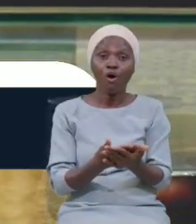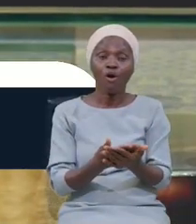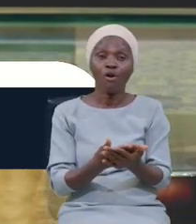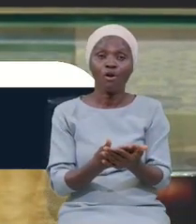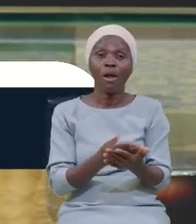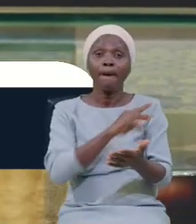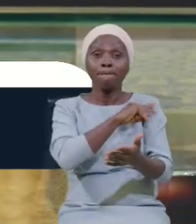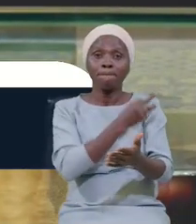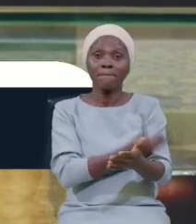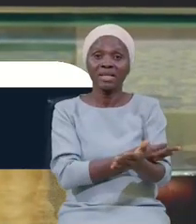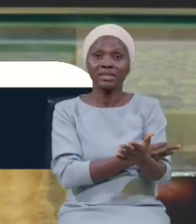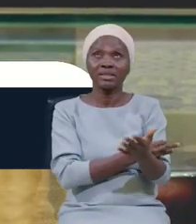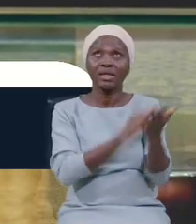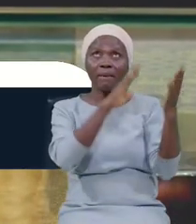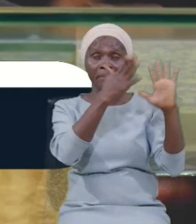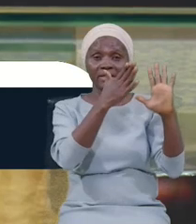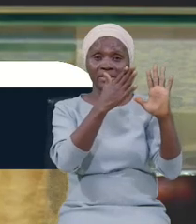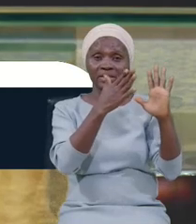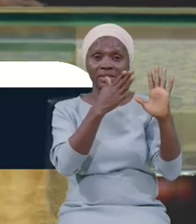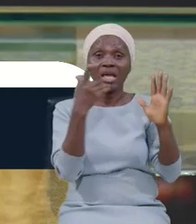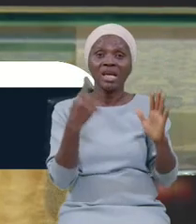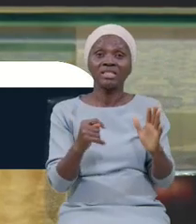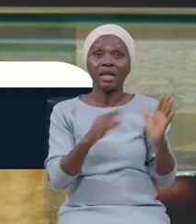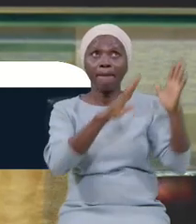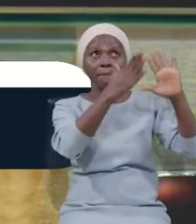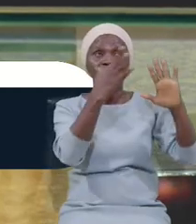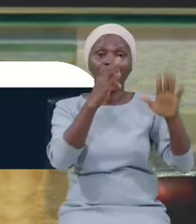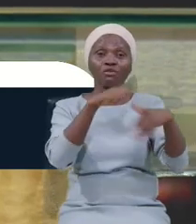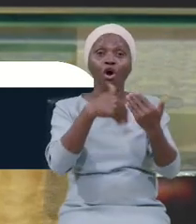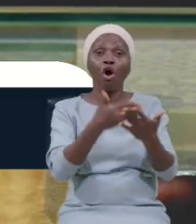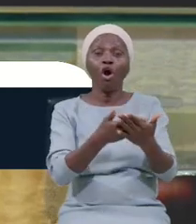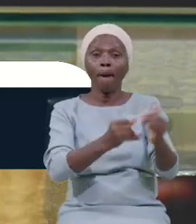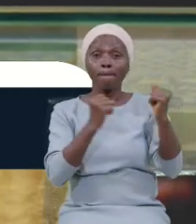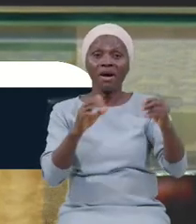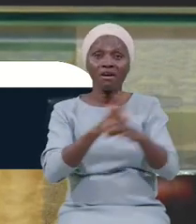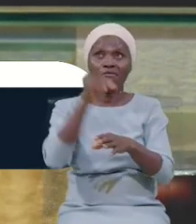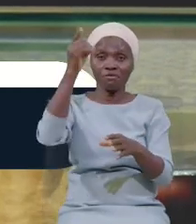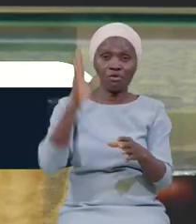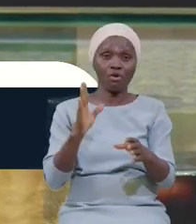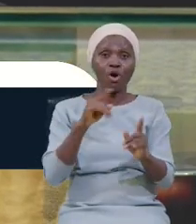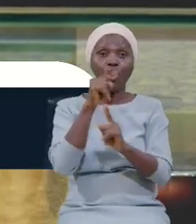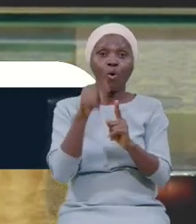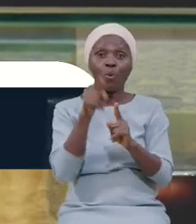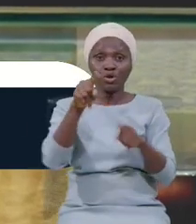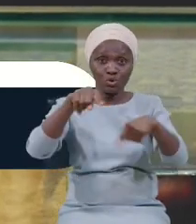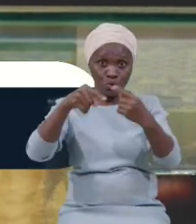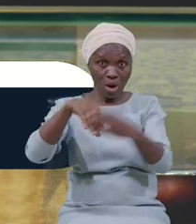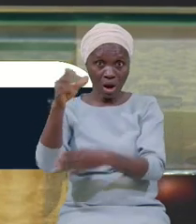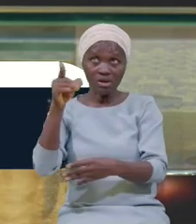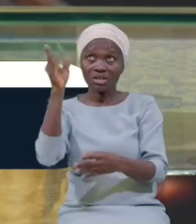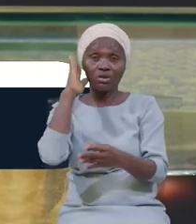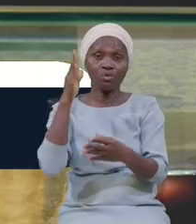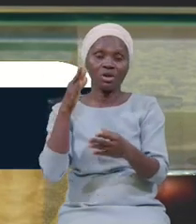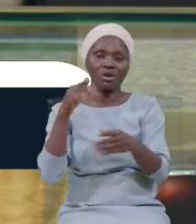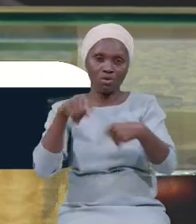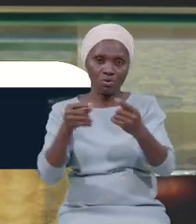La présence toute puissante. La présence du Dieu puissant. Lorsque vous sortez, il sera avec vous. Lorsque vous rentrez,